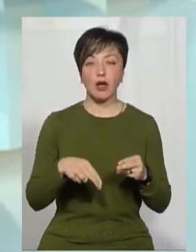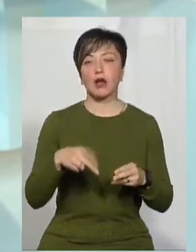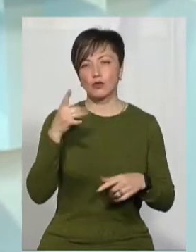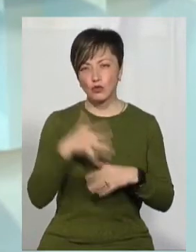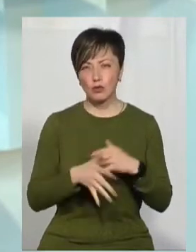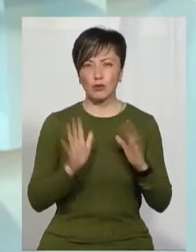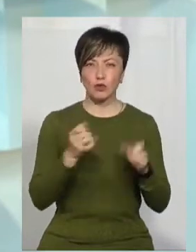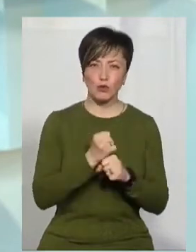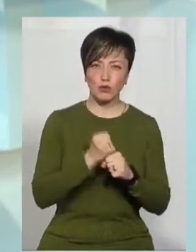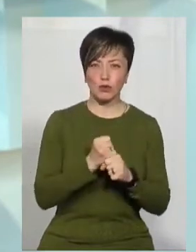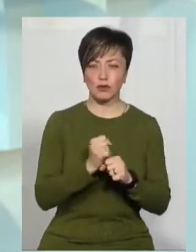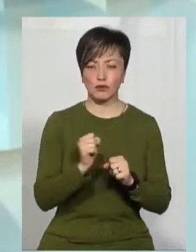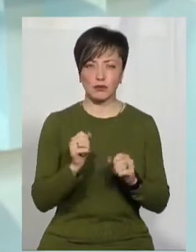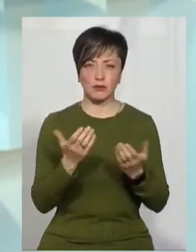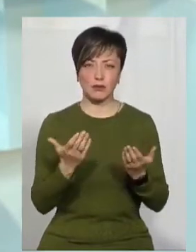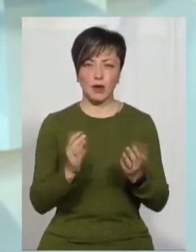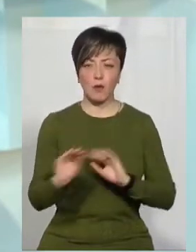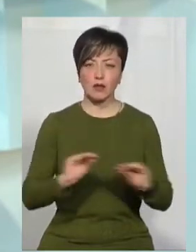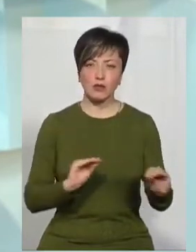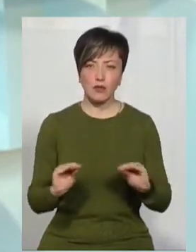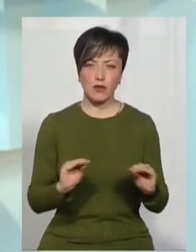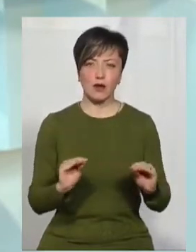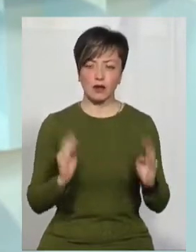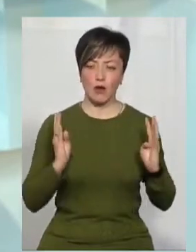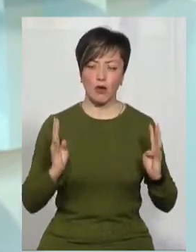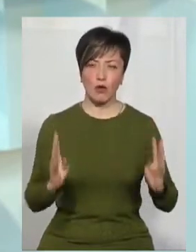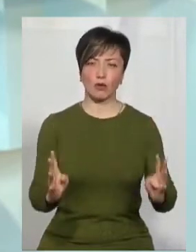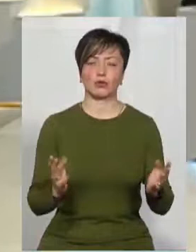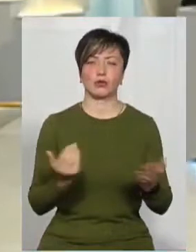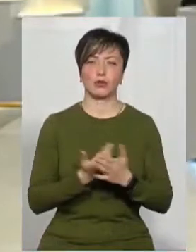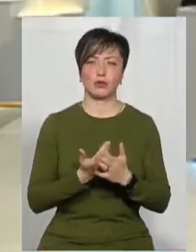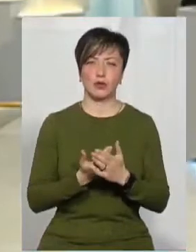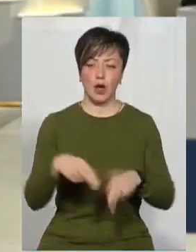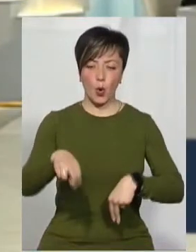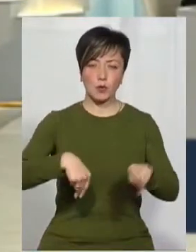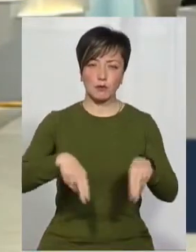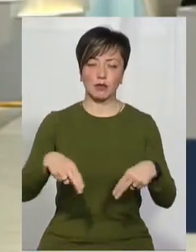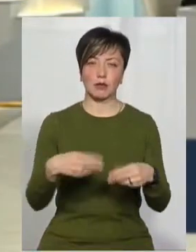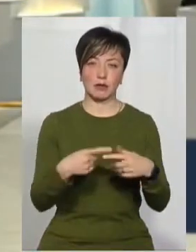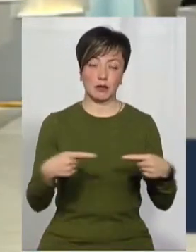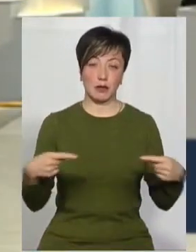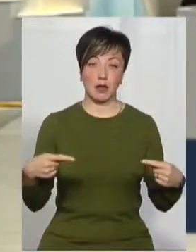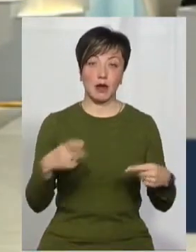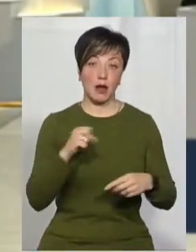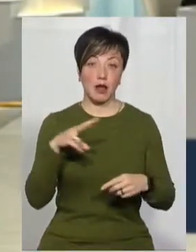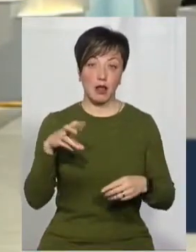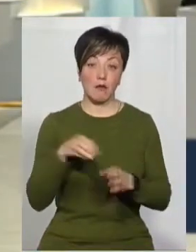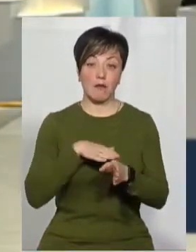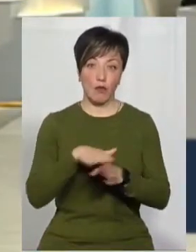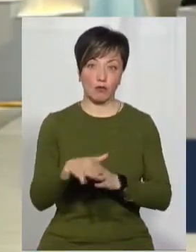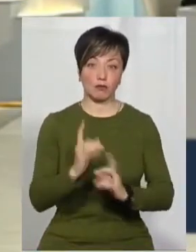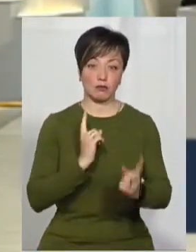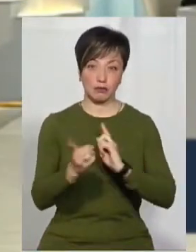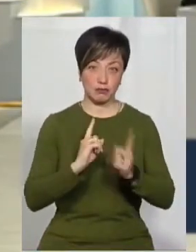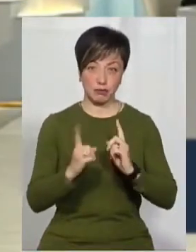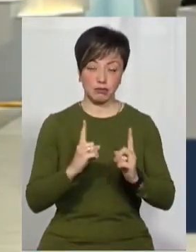ще якісь роботи, які там будуть, скажімо так, влаштування бар'єрного огородження, якби, нанесення розмітки і так далі, якби, ну, але повноцінний рух,